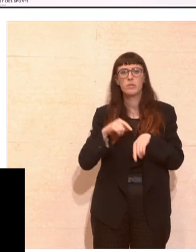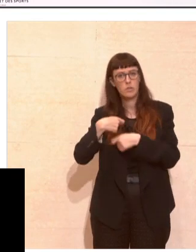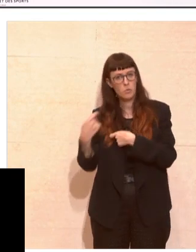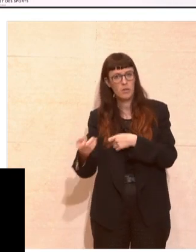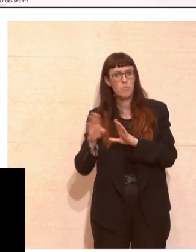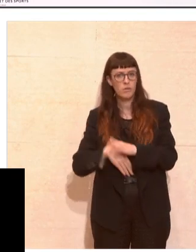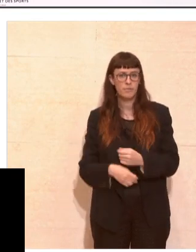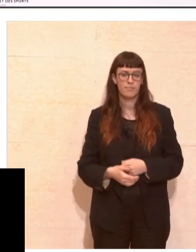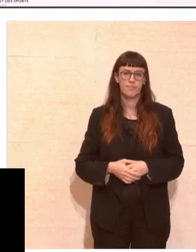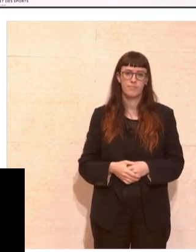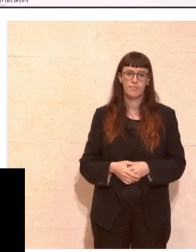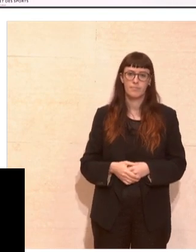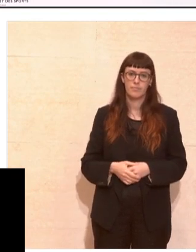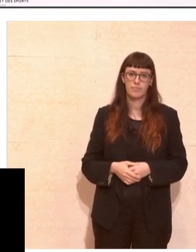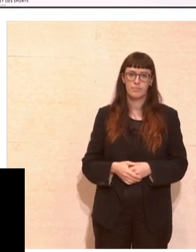journée.